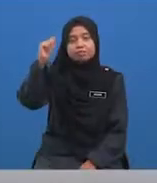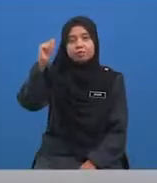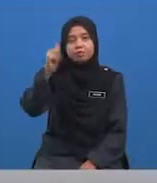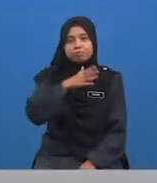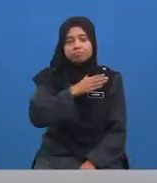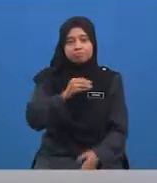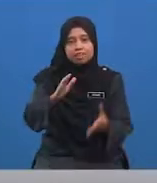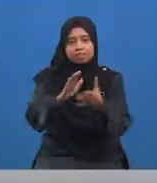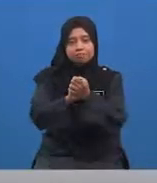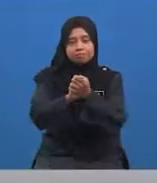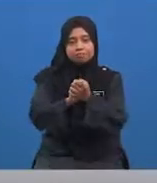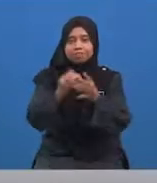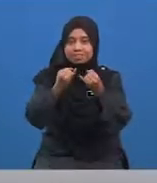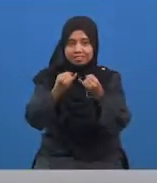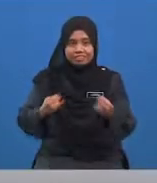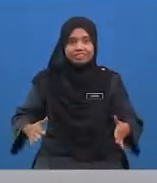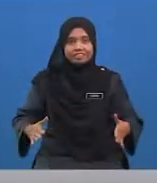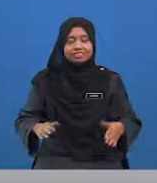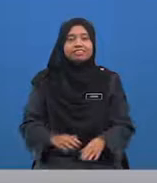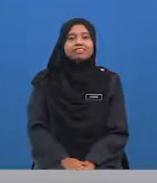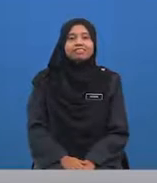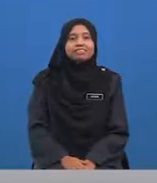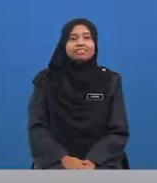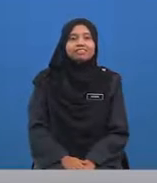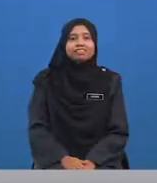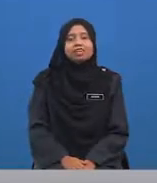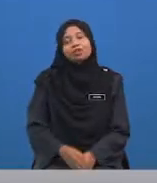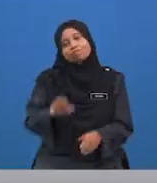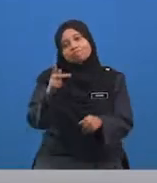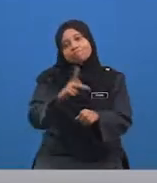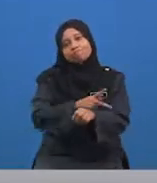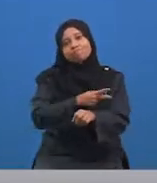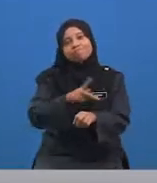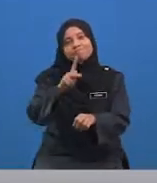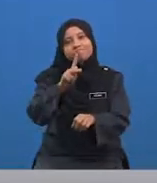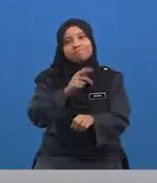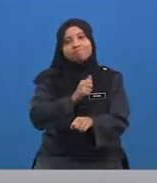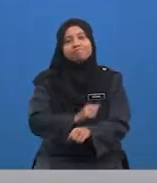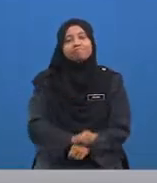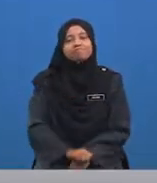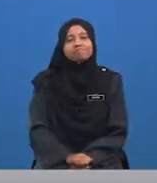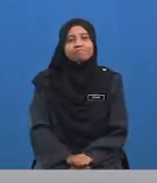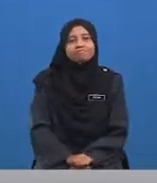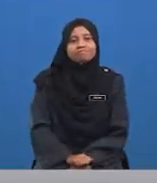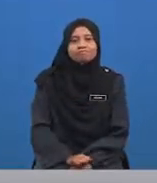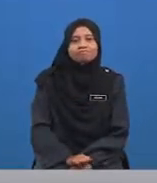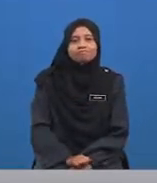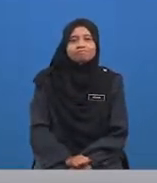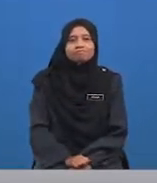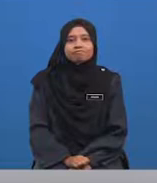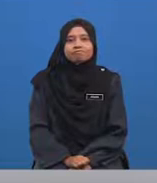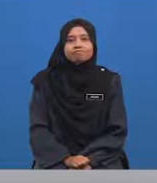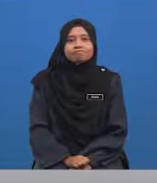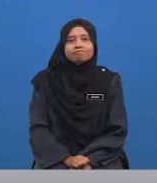Assalamualaikum dan salam sejahtera. Mawar mewangi di rumpun serai, mawar dari Pulau